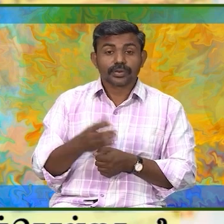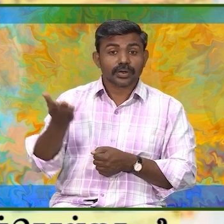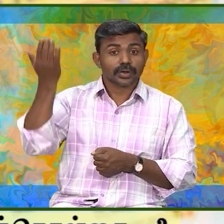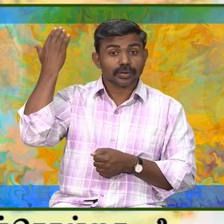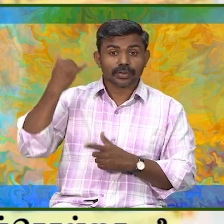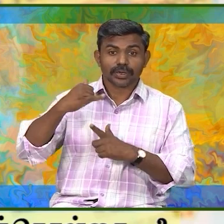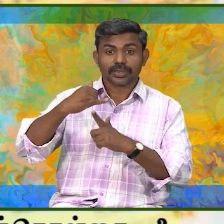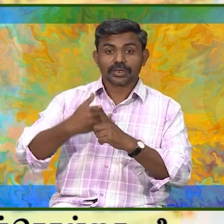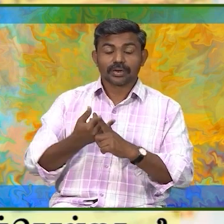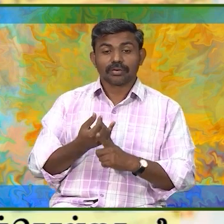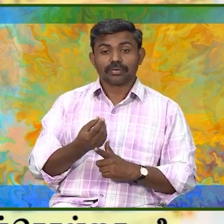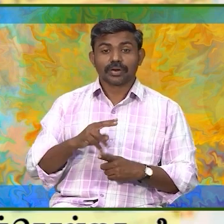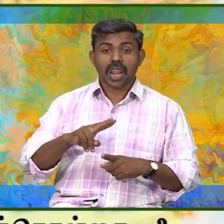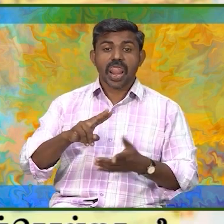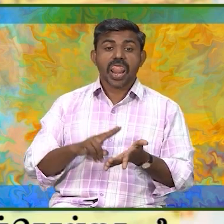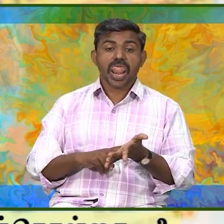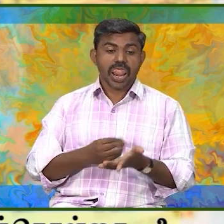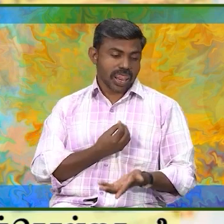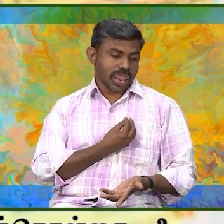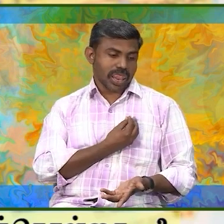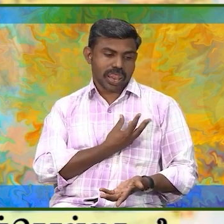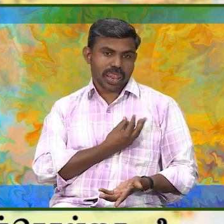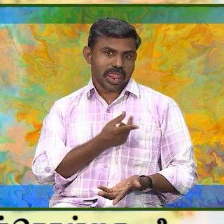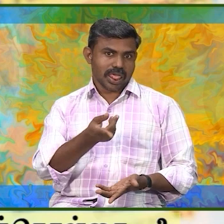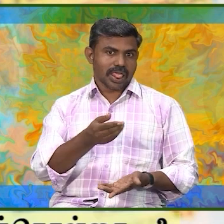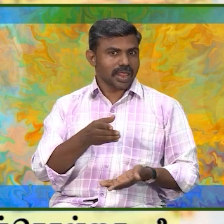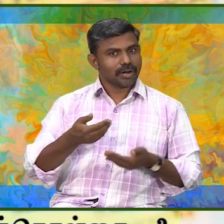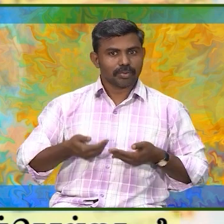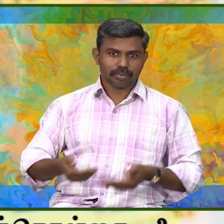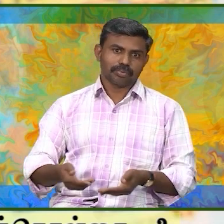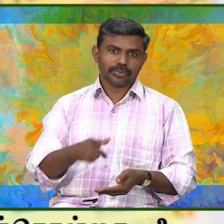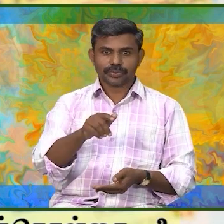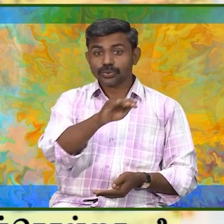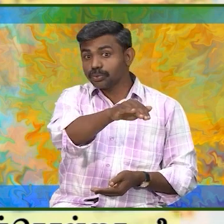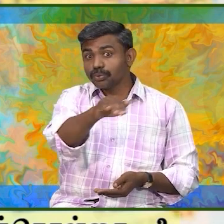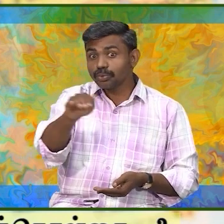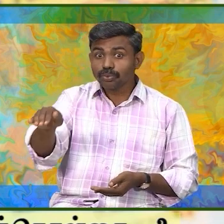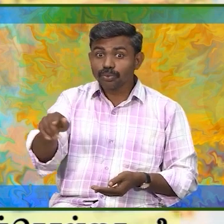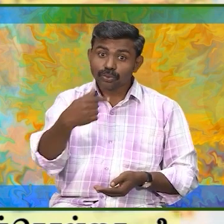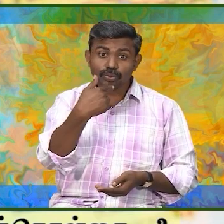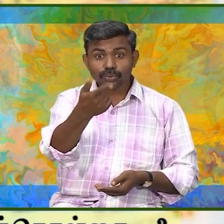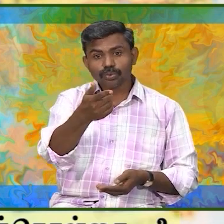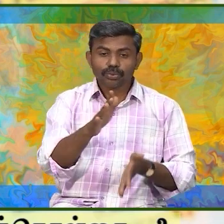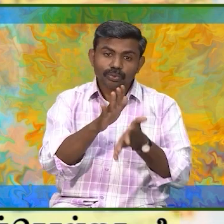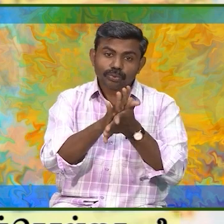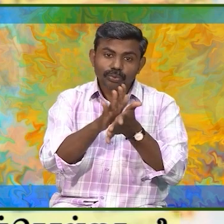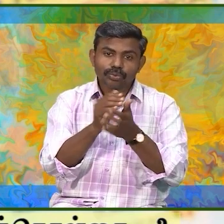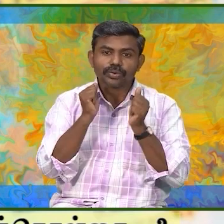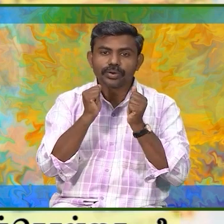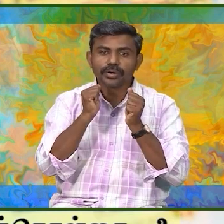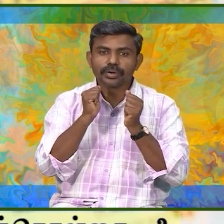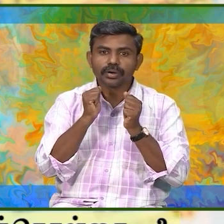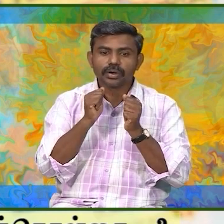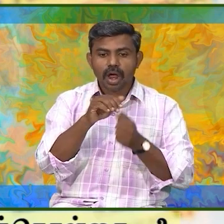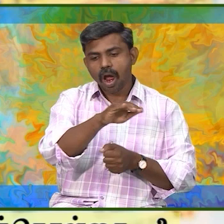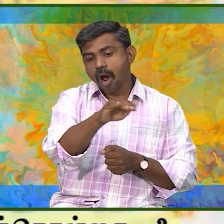பண்டித ஜவஹர்லால் நேரு. அவருடைய பிறந்த தினத்தை கூட நாம் குழந்தைகள் தினமாக கொண்டாடுறோம். ஏன் கொண்டாடுறோம்?